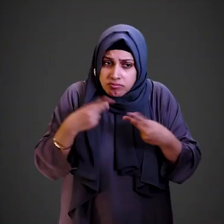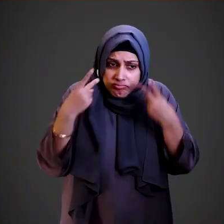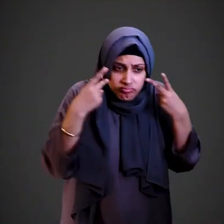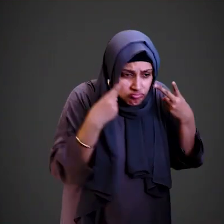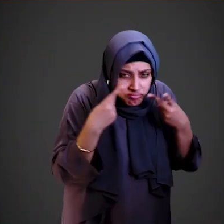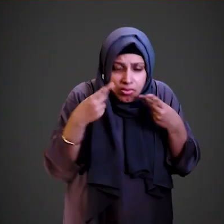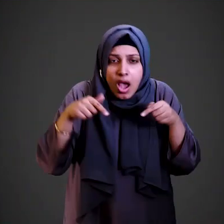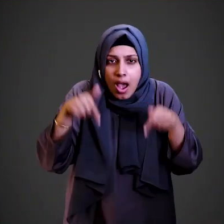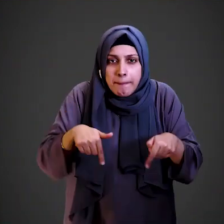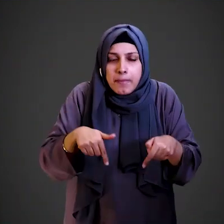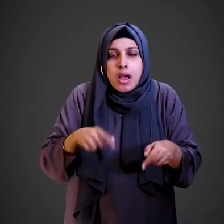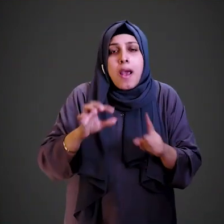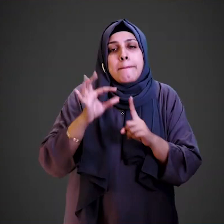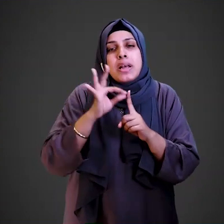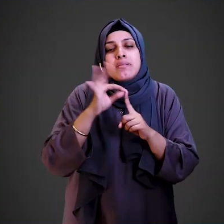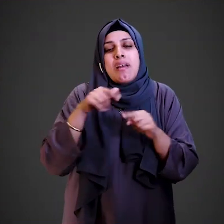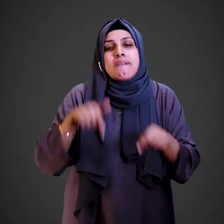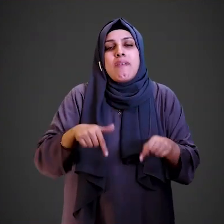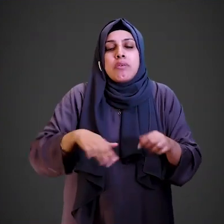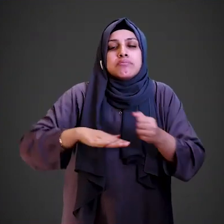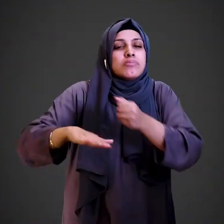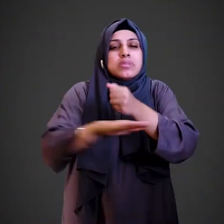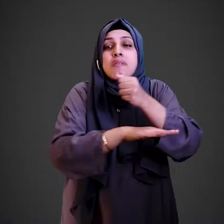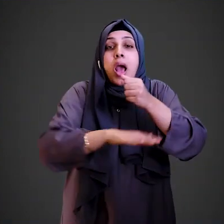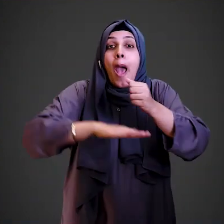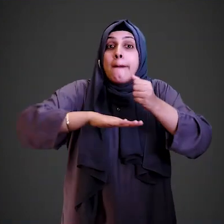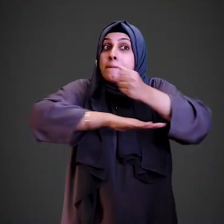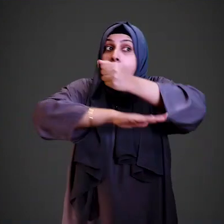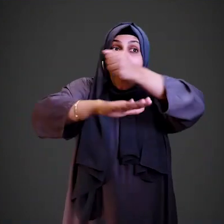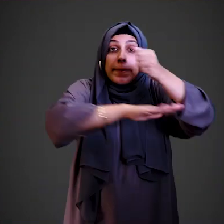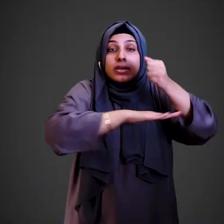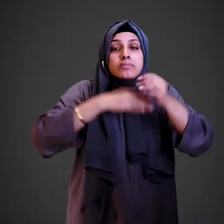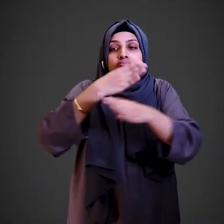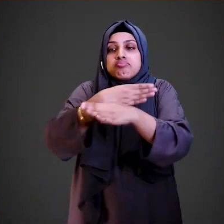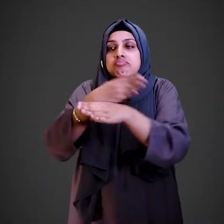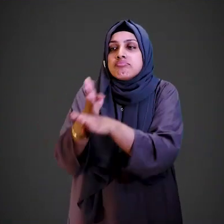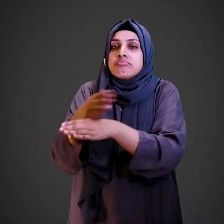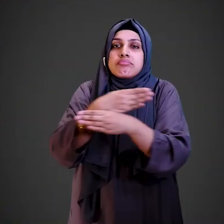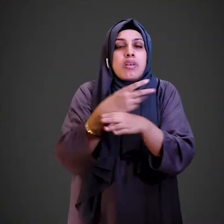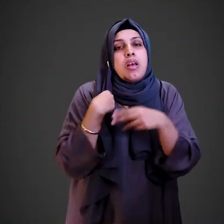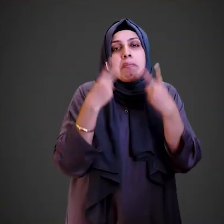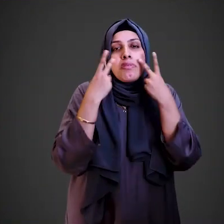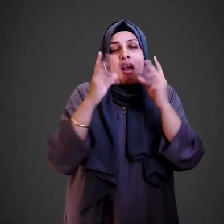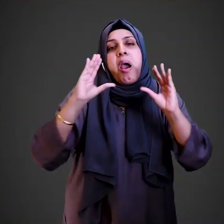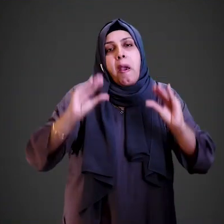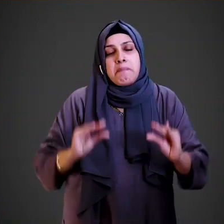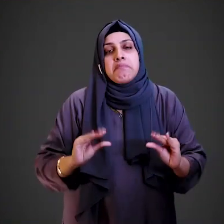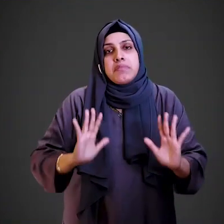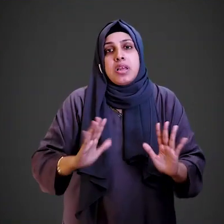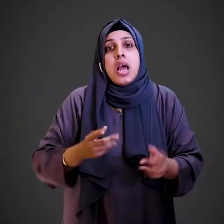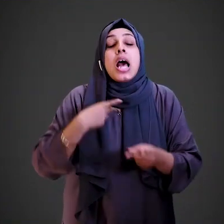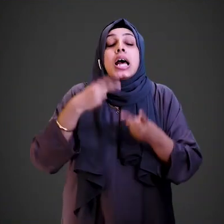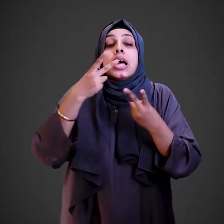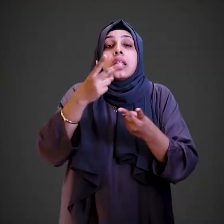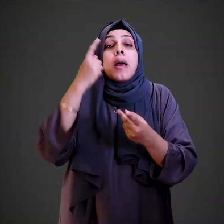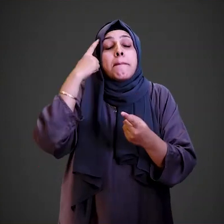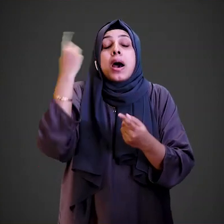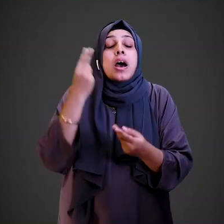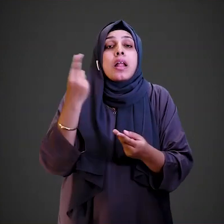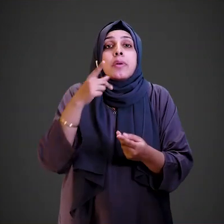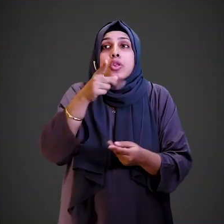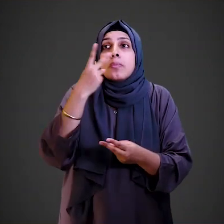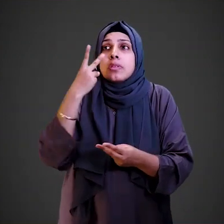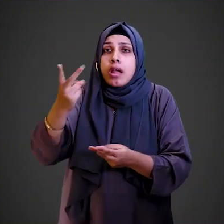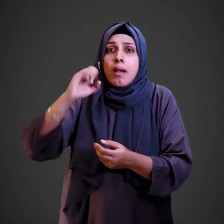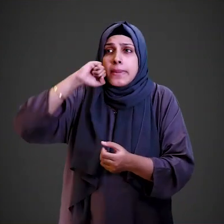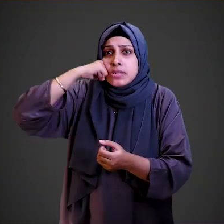جائزہ لیں تو پاکستان میں ہمیں اس کی منصفانہ تقسیم نہیں نظر آتی۔ اگر آپ پنجاب کی طرف دیکھیں تو